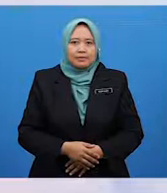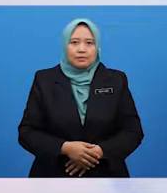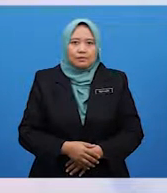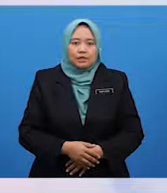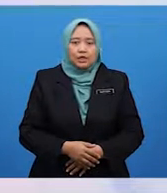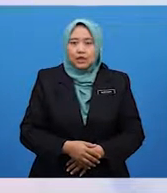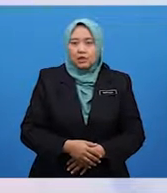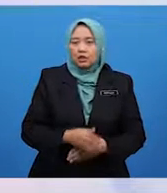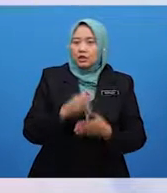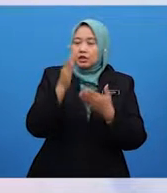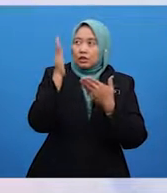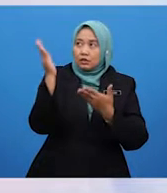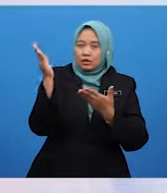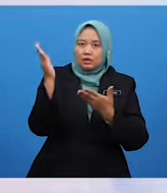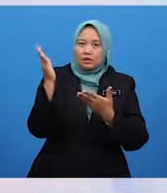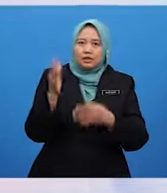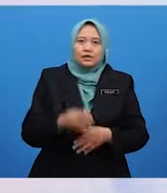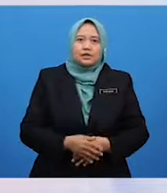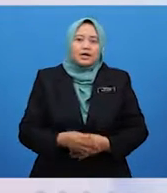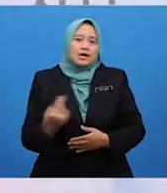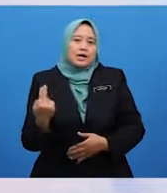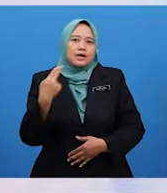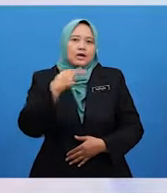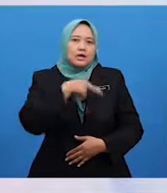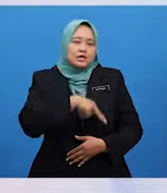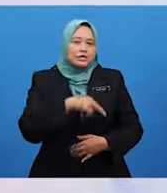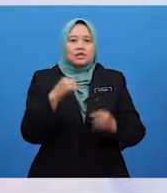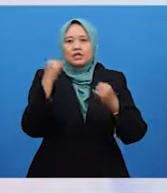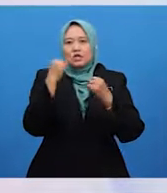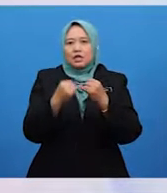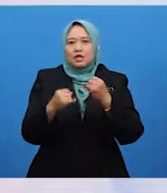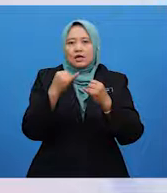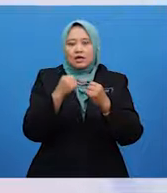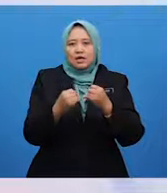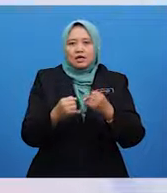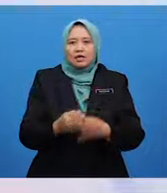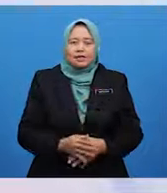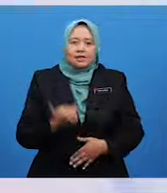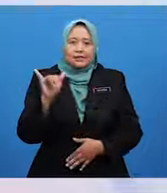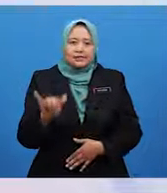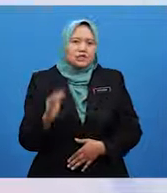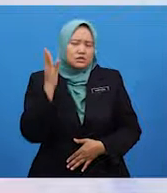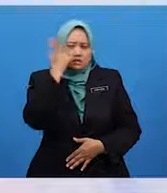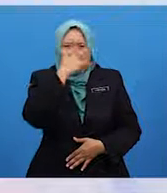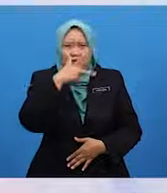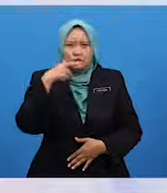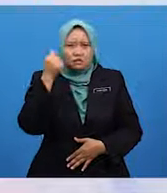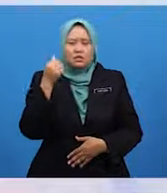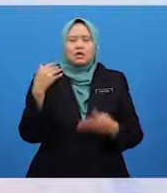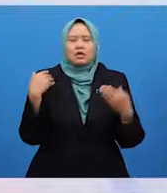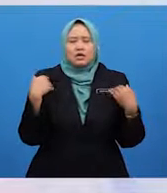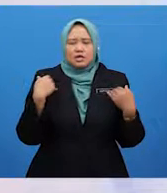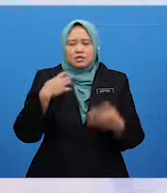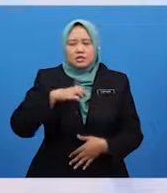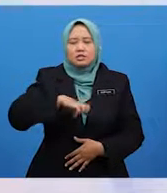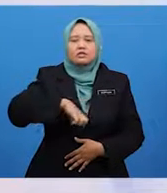di sebelah kiri kita ni adalah merupakan hasil terakhir yang sangat cantik, penuh dengan ekspresi